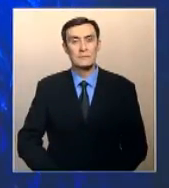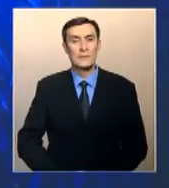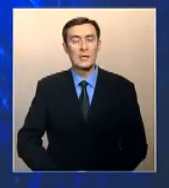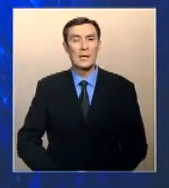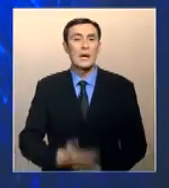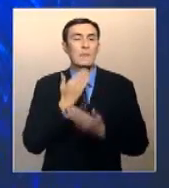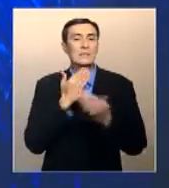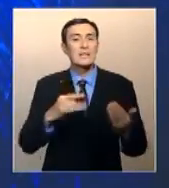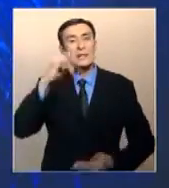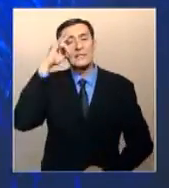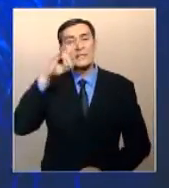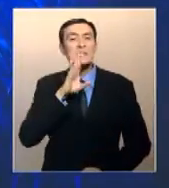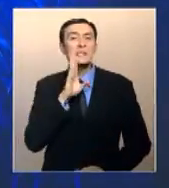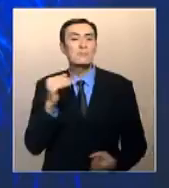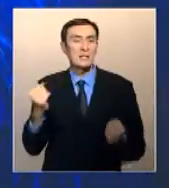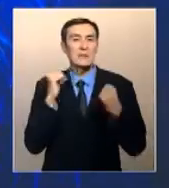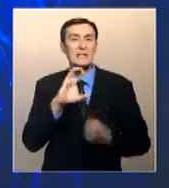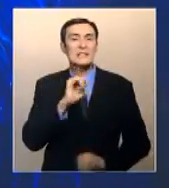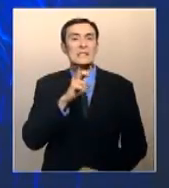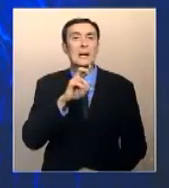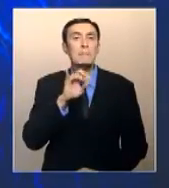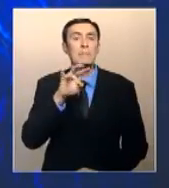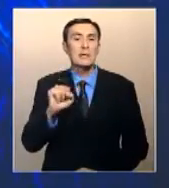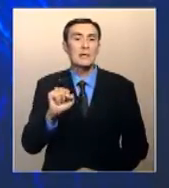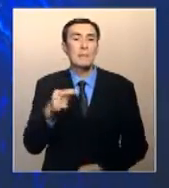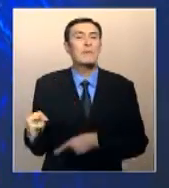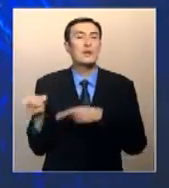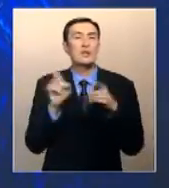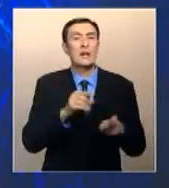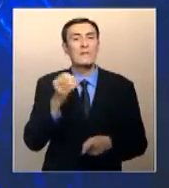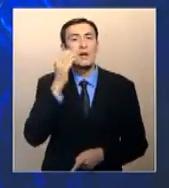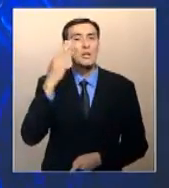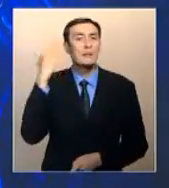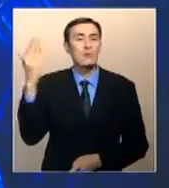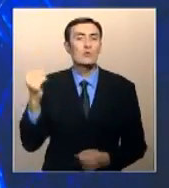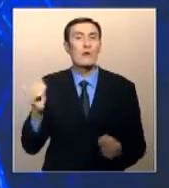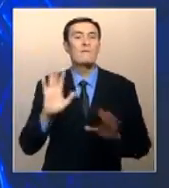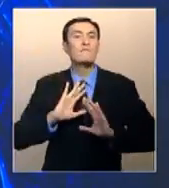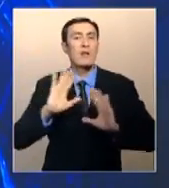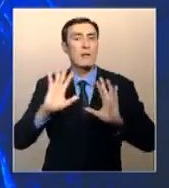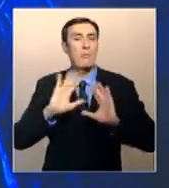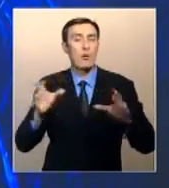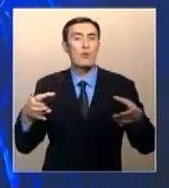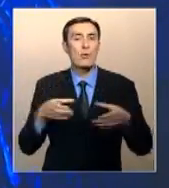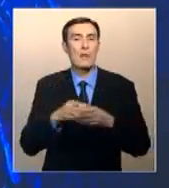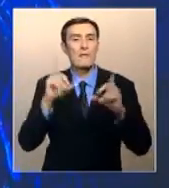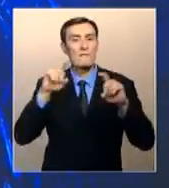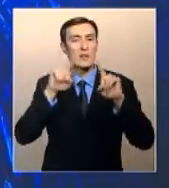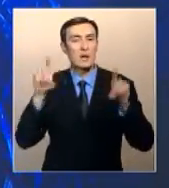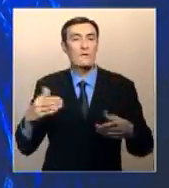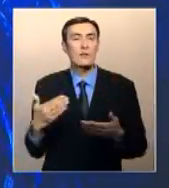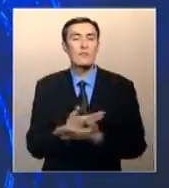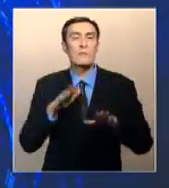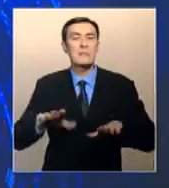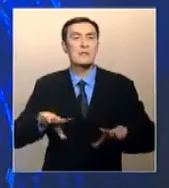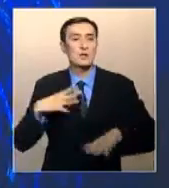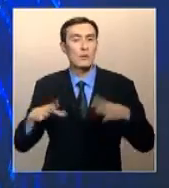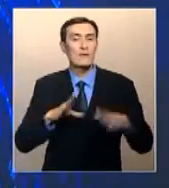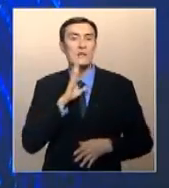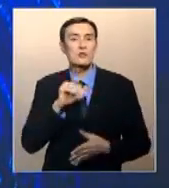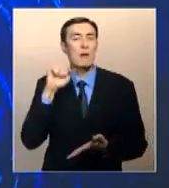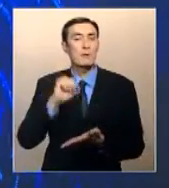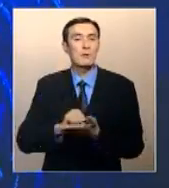И последнее. Казахстанская спортсменка Сабина Алтынбекова перешла в японскую волейбольную команду. Фотографии с нового места тренировок